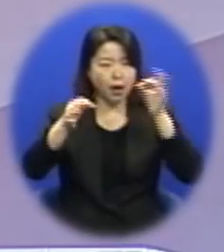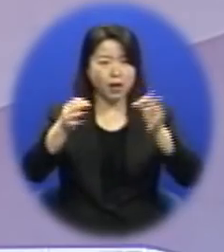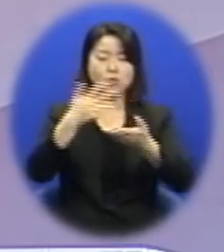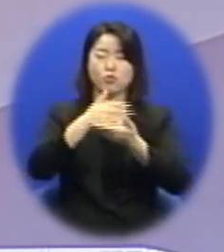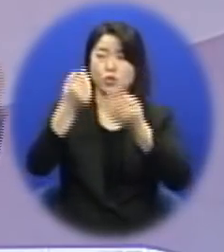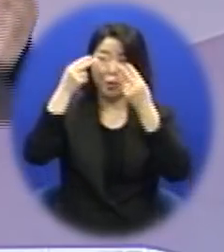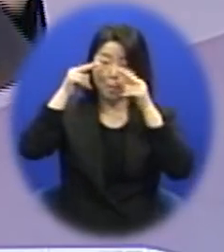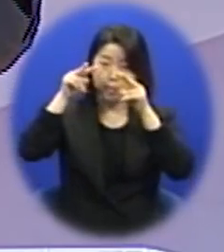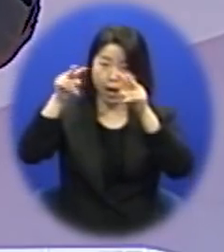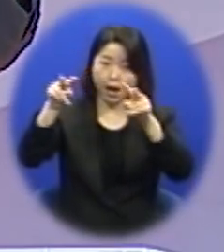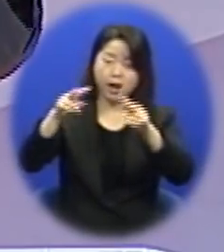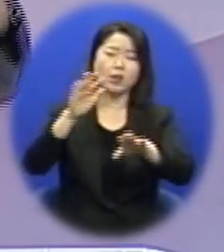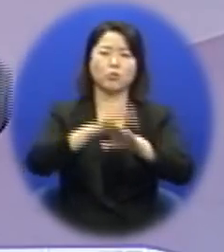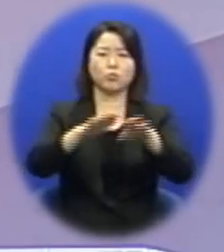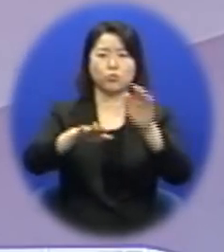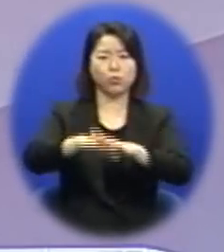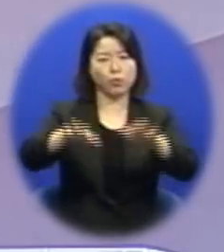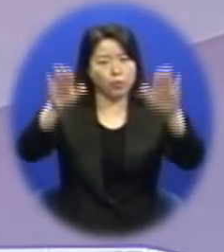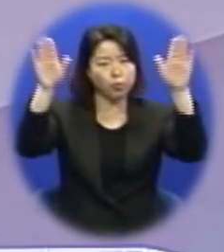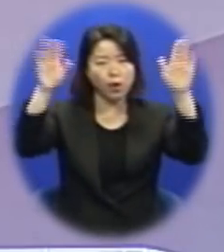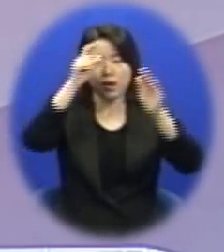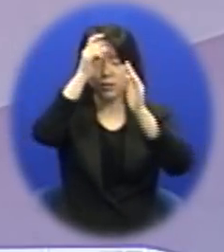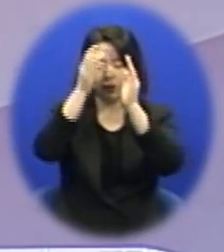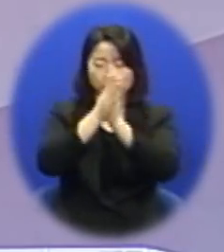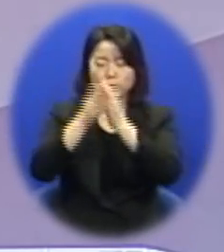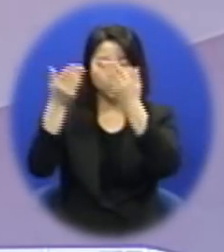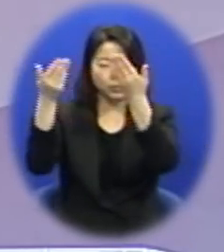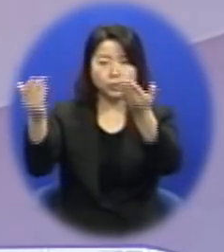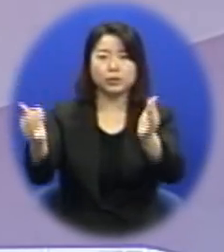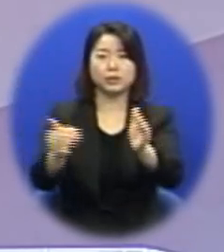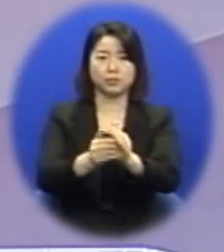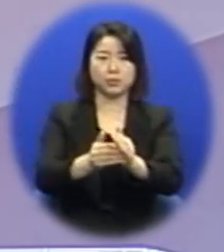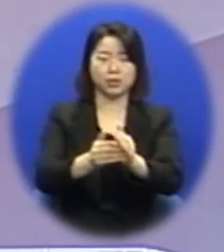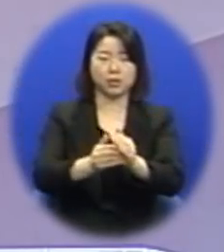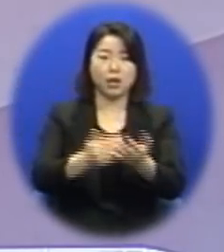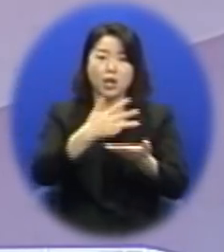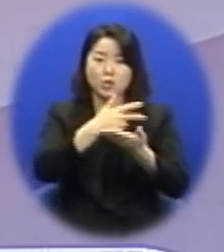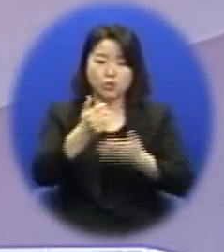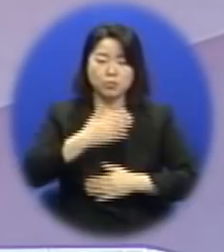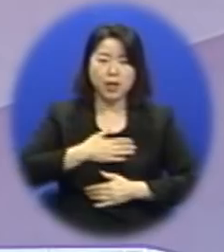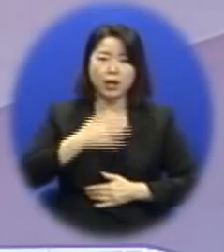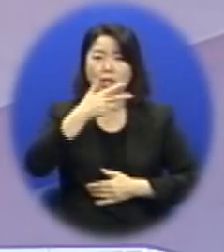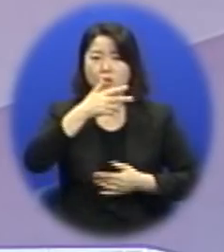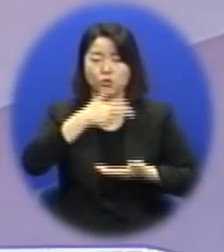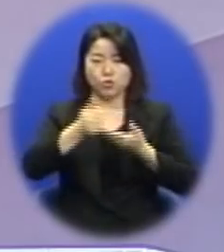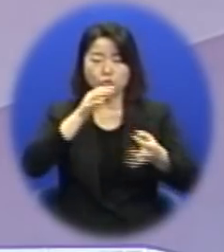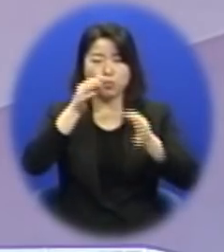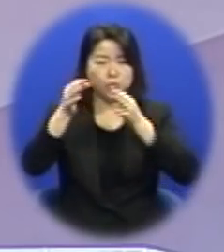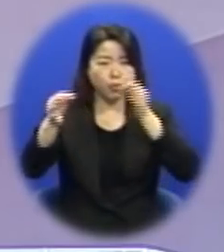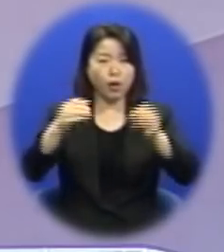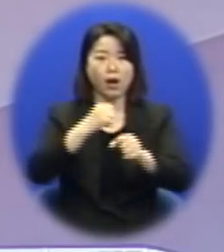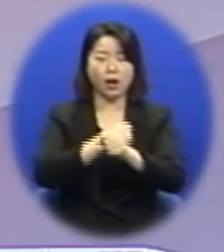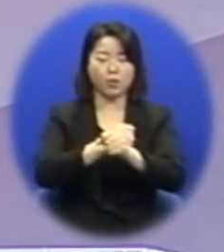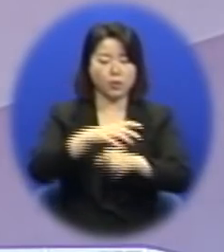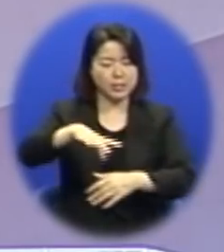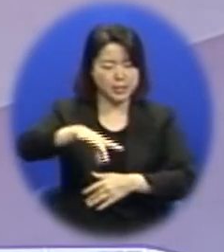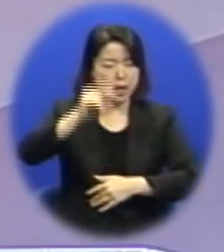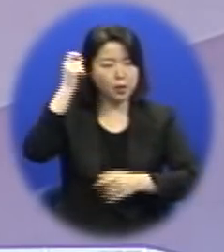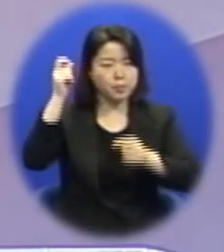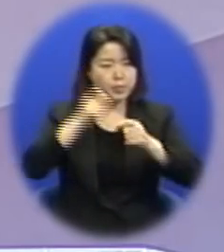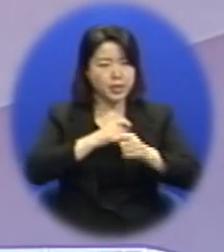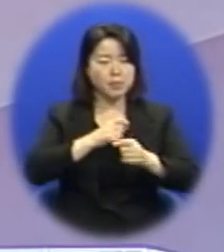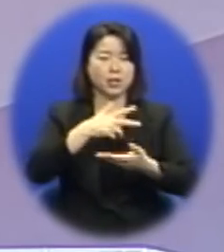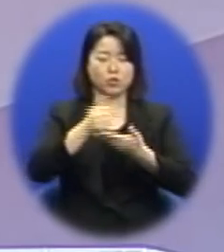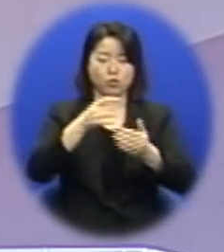바라보면서 두 손을 들고 기도하였습니다 13절에 주님 내가 주님께 부르짖고 첫 새벽에 주님께